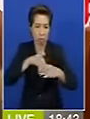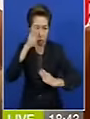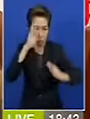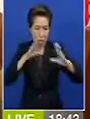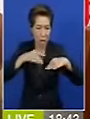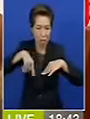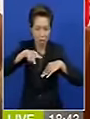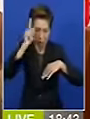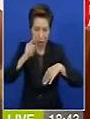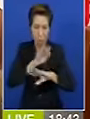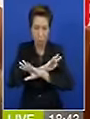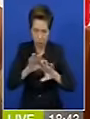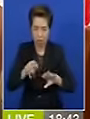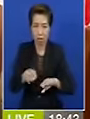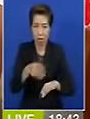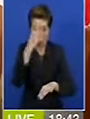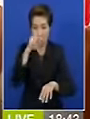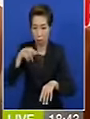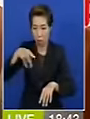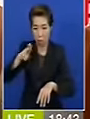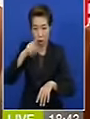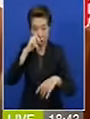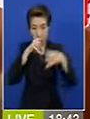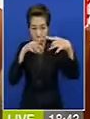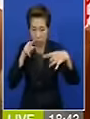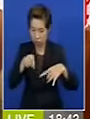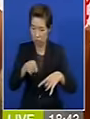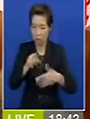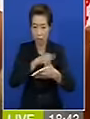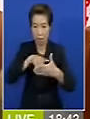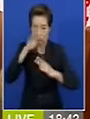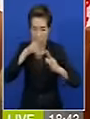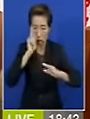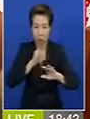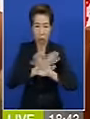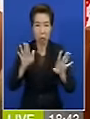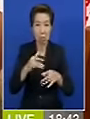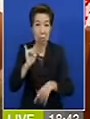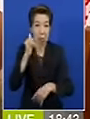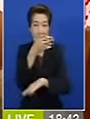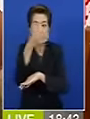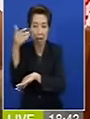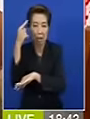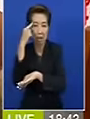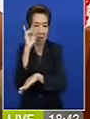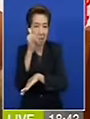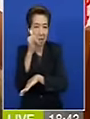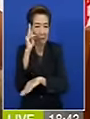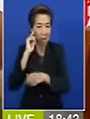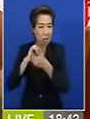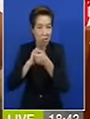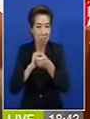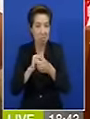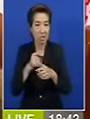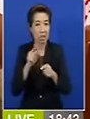อย่างที่เคยบอกเอาไว้และเป็นห่วงว่านานาอารยประเทศจะมองว่ามีการสมคบคิดการล้มประชามติประเทศ